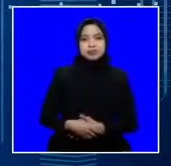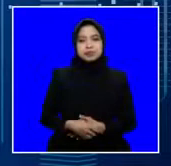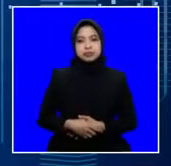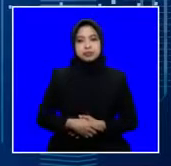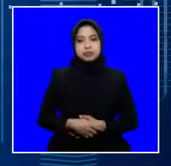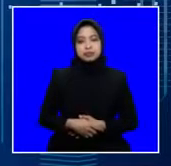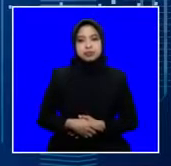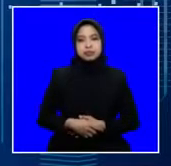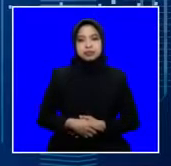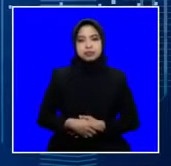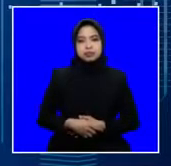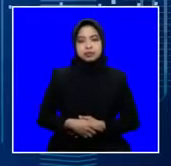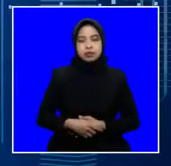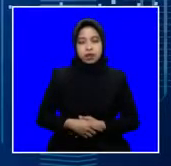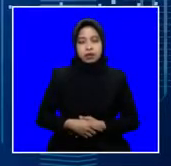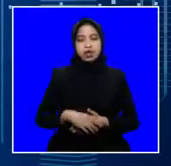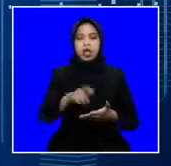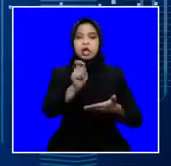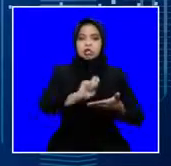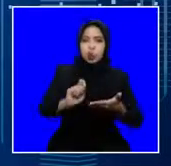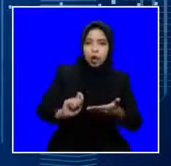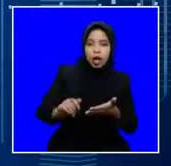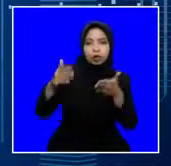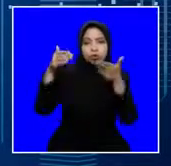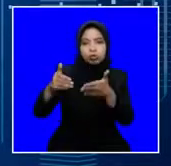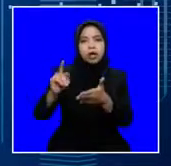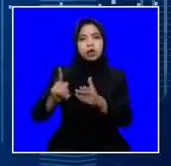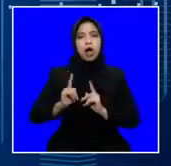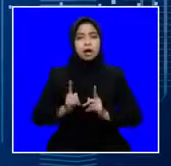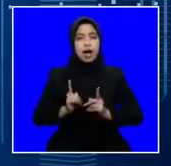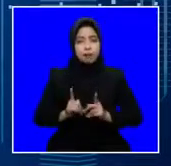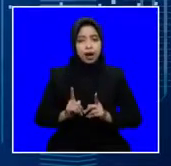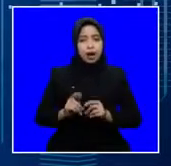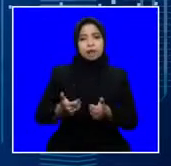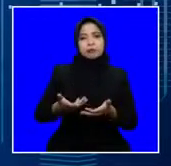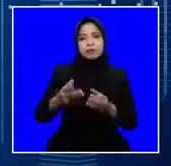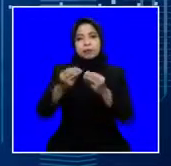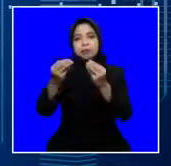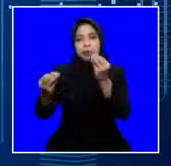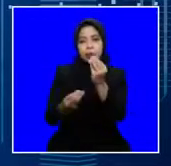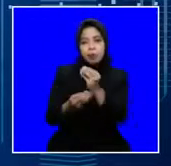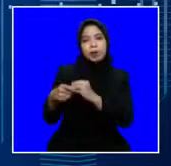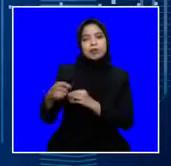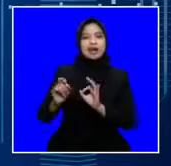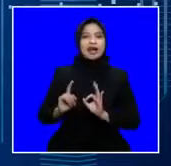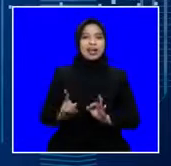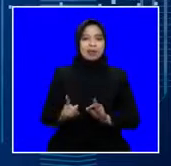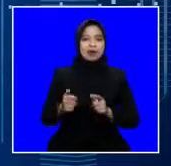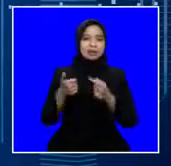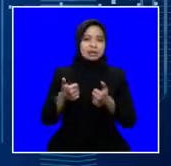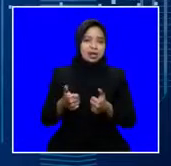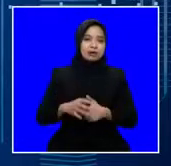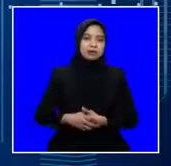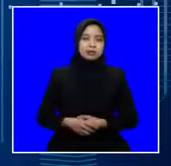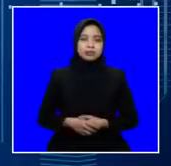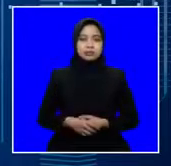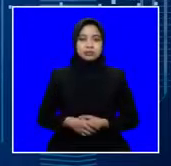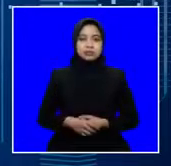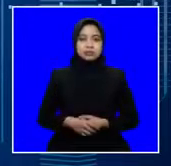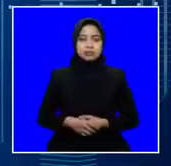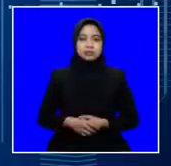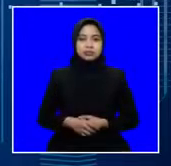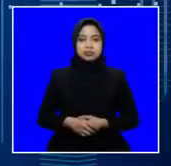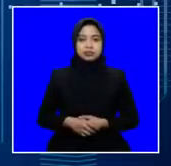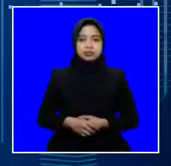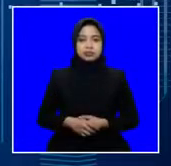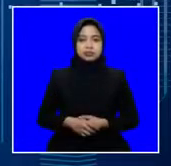sekolah konvensional maupun sekolah yang berbasis agama di bawah Kementerian Agama. Jadi dalam hal ini